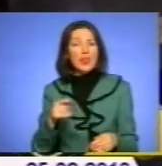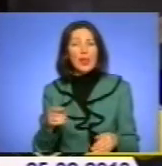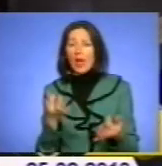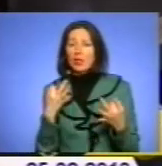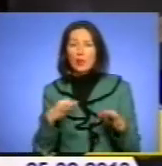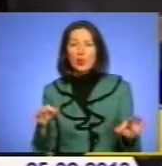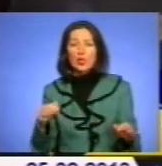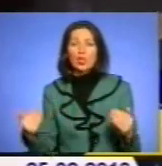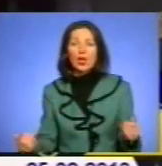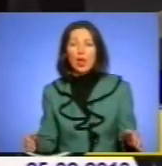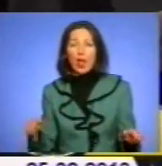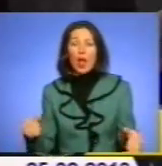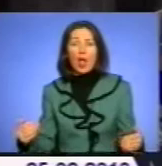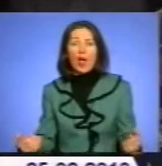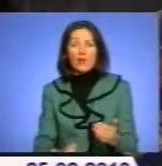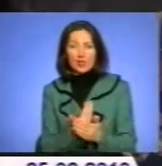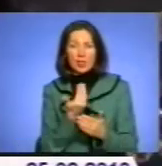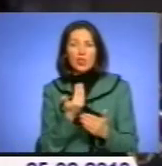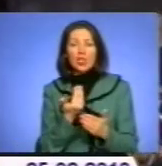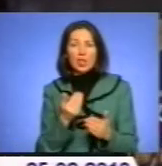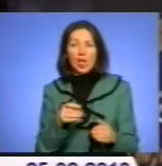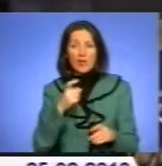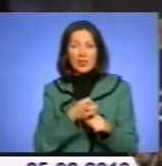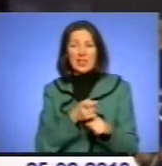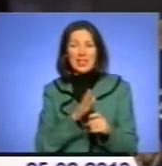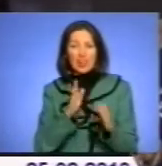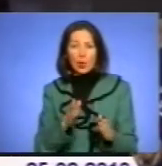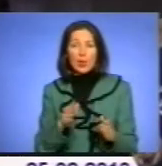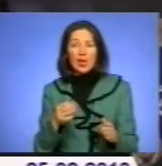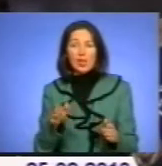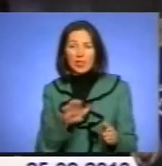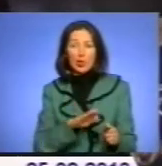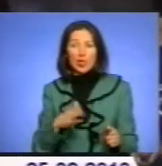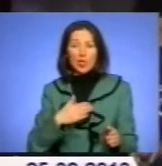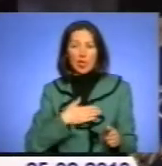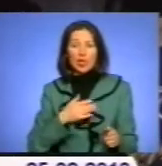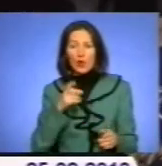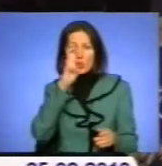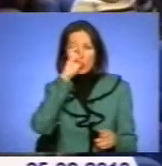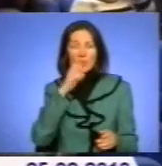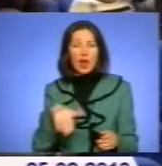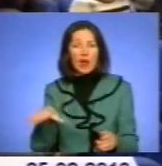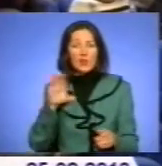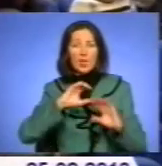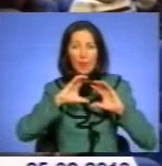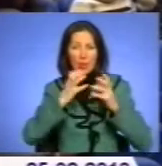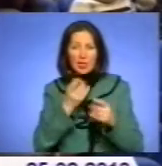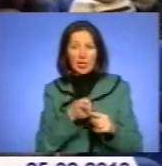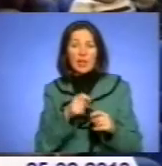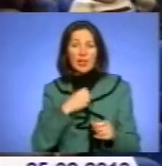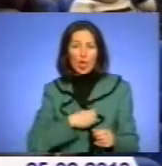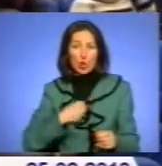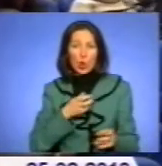не только на территории наших государств, но и вообще на планете. Це зло повинно бути скорінено. Організатором форуму